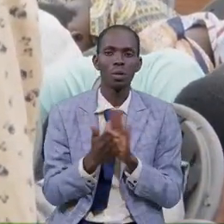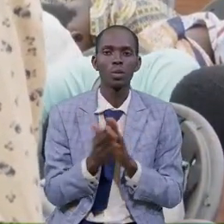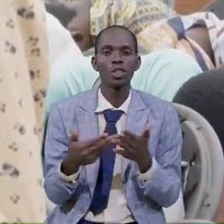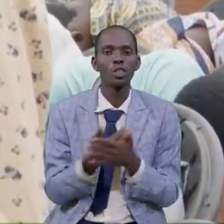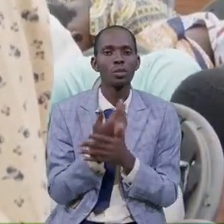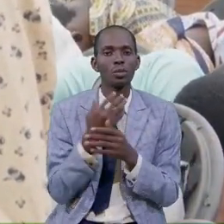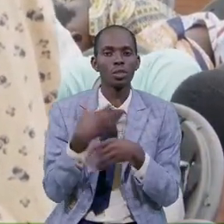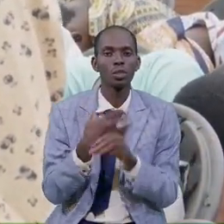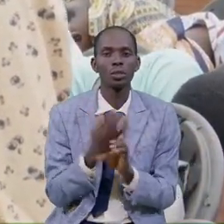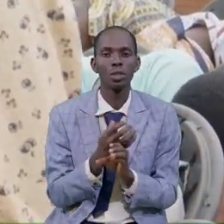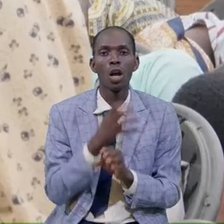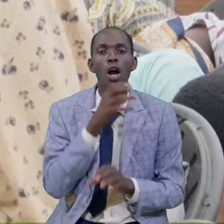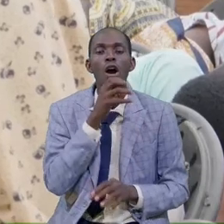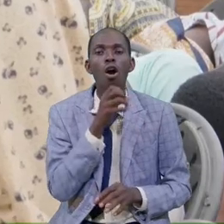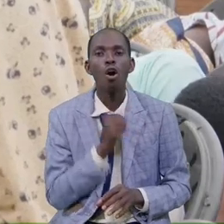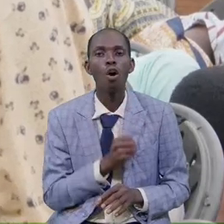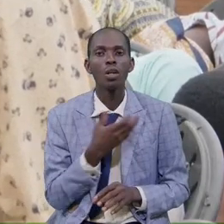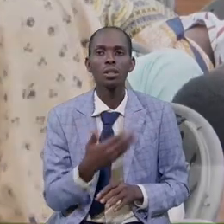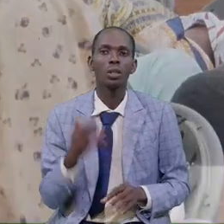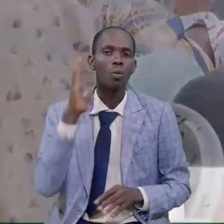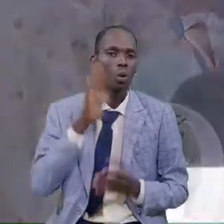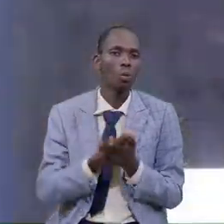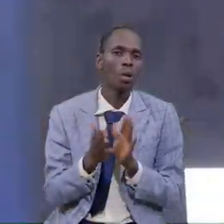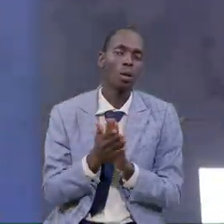les choses anciennes sont passées.